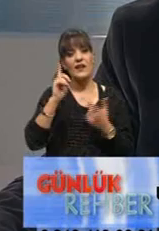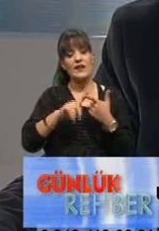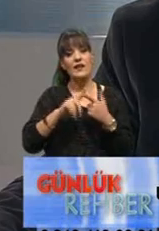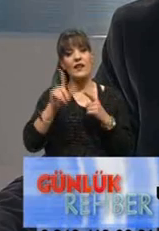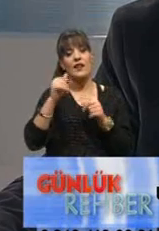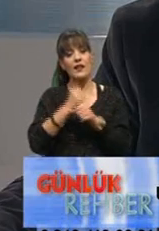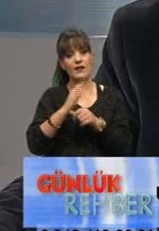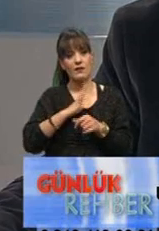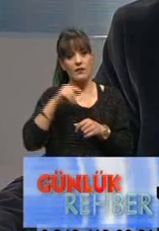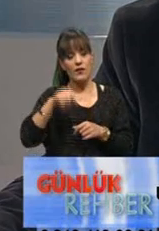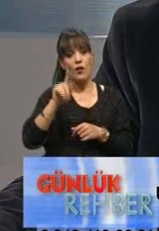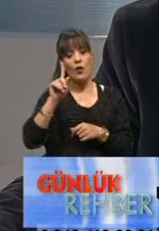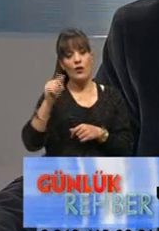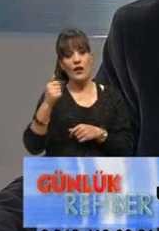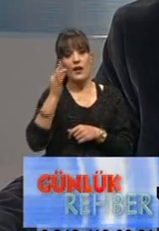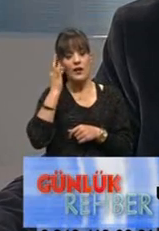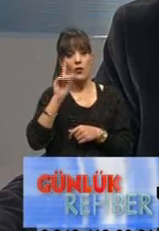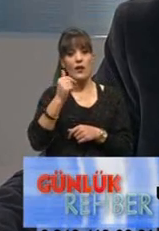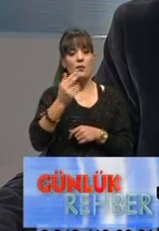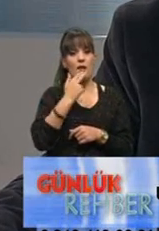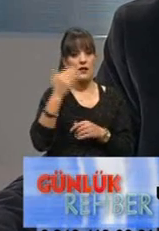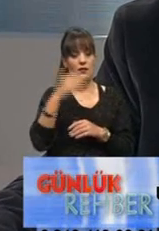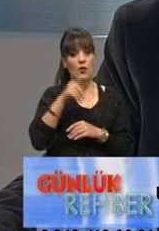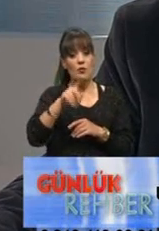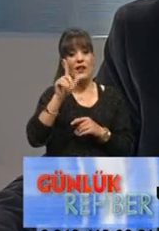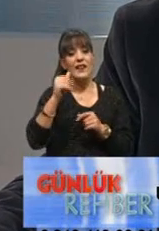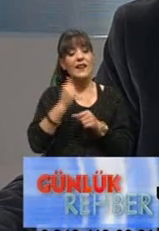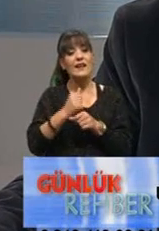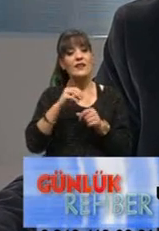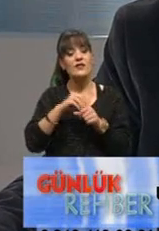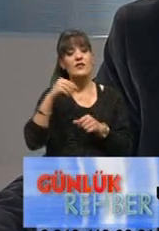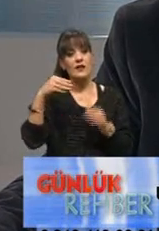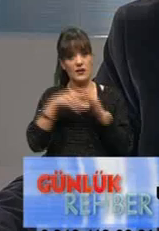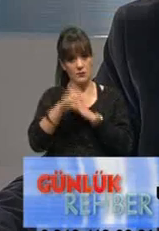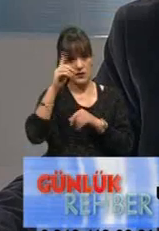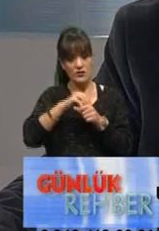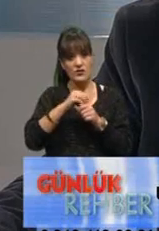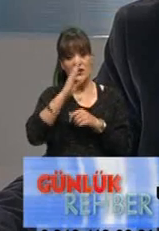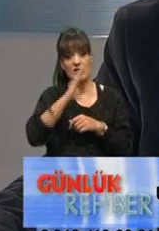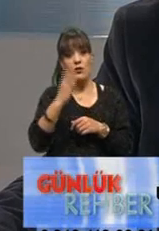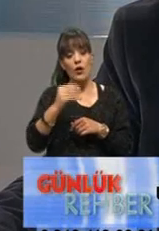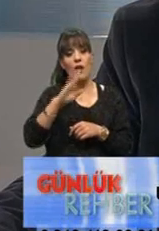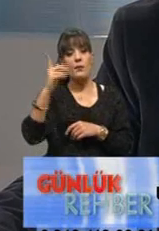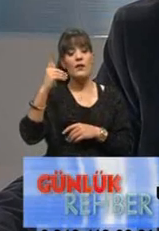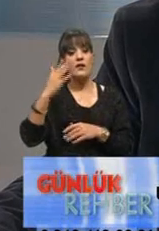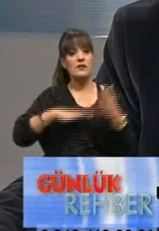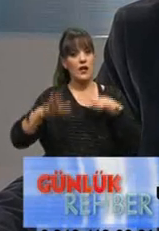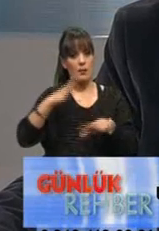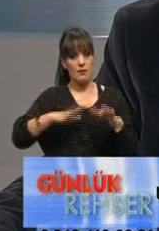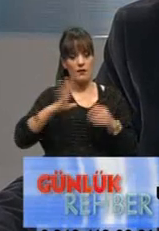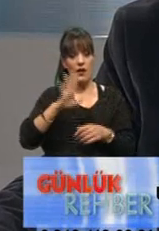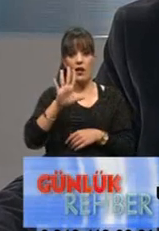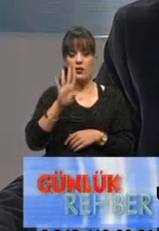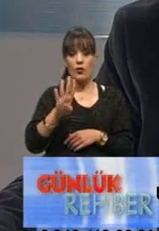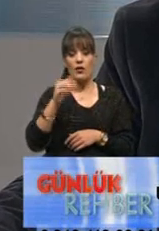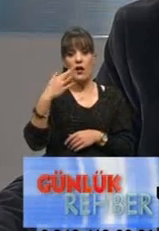var. 16 erkek 16 bayanın katıldığı ve bu liglere katılmak için de ciddi anlamda bir talep var. 54'e 60'a